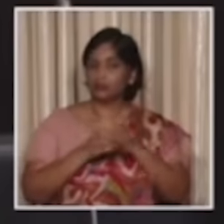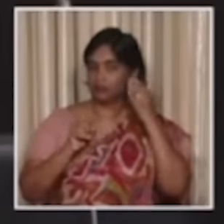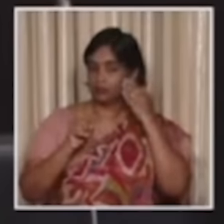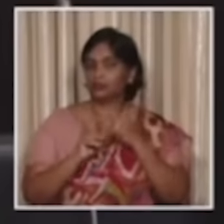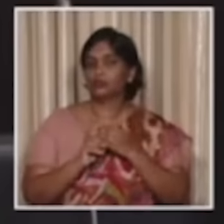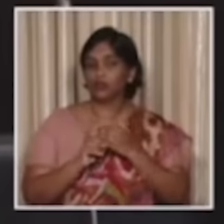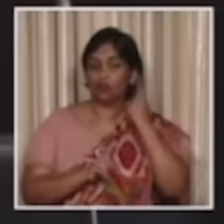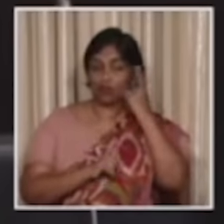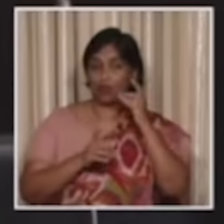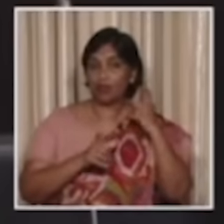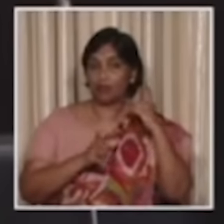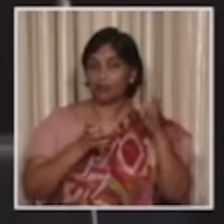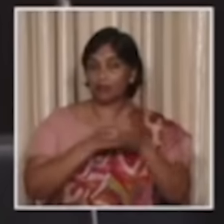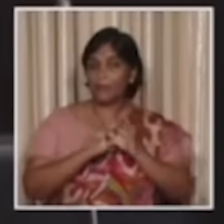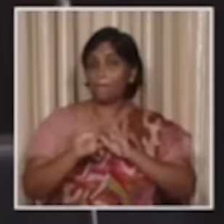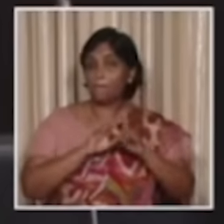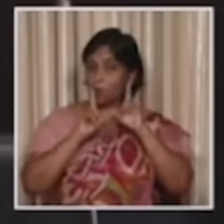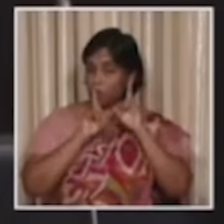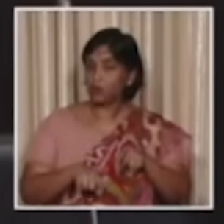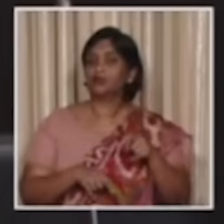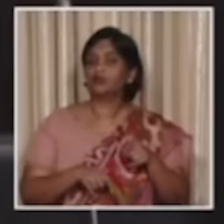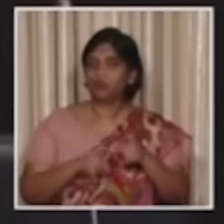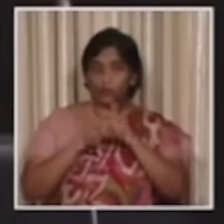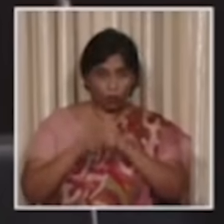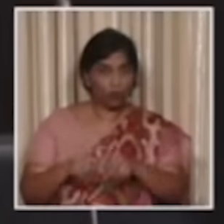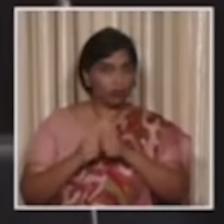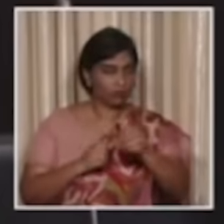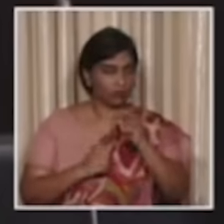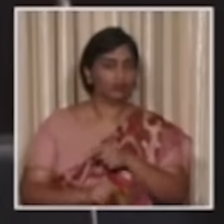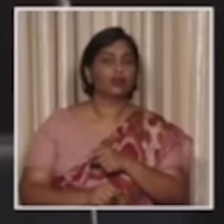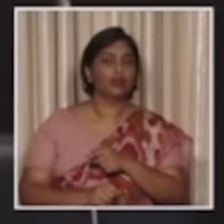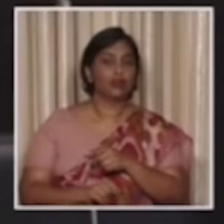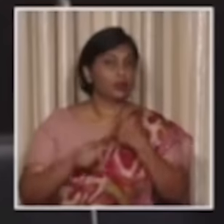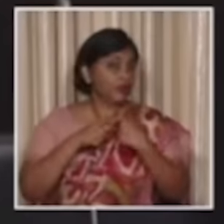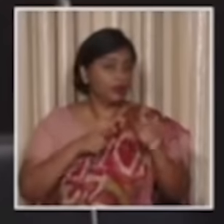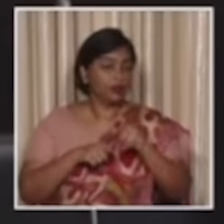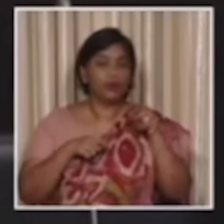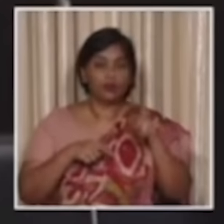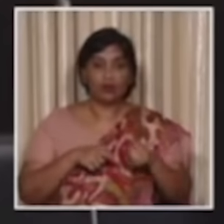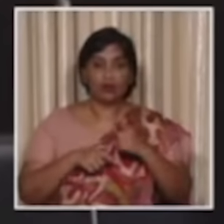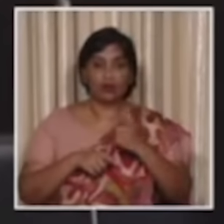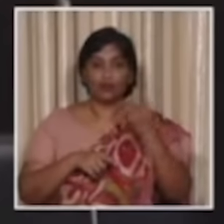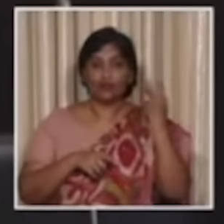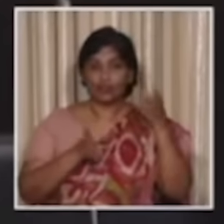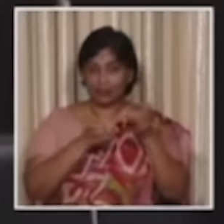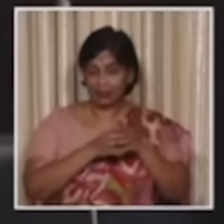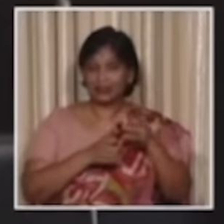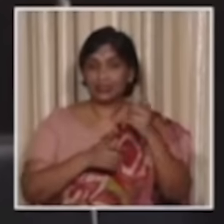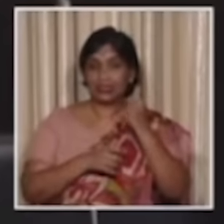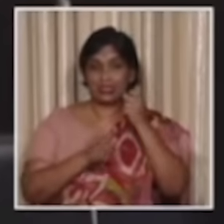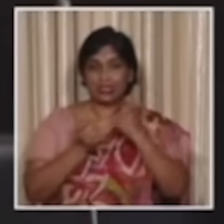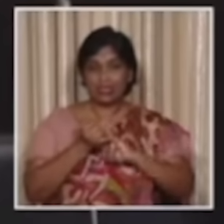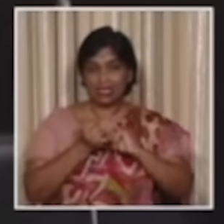පිළිබඳව බුද්ධිආංශය මෙහෙවීමෙන් මෙවැනි සිද්ධියක් සිදු වුණා නම් ඒ විතරක් නෙවෙයි දැන් මේ සහරාන්ගේ කණ්ඩායමට